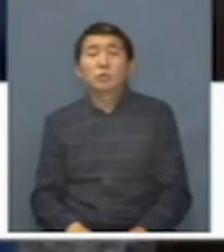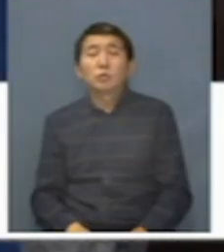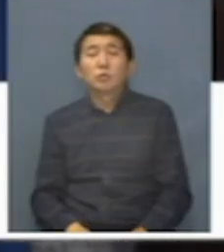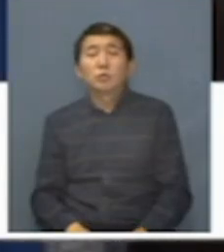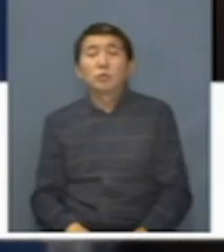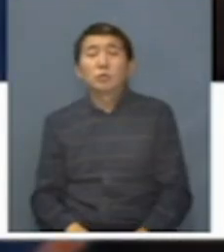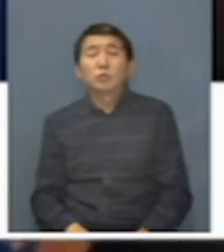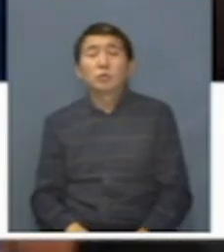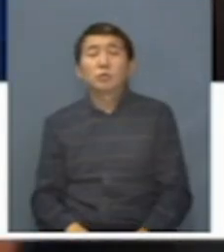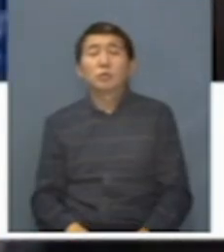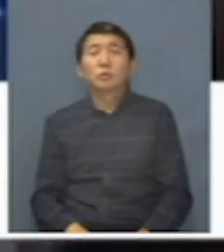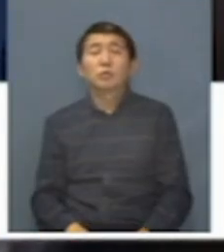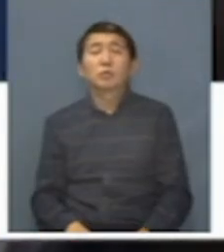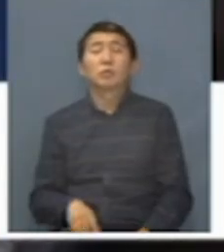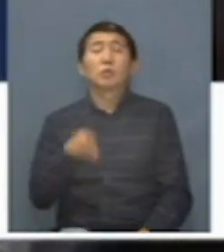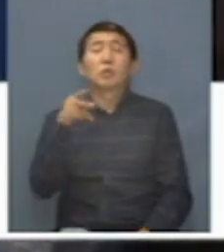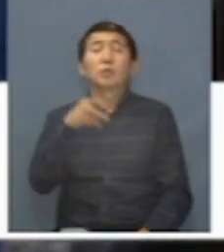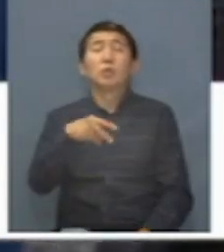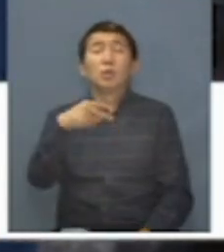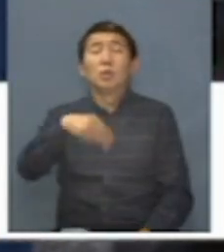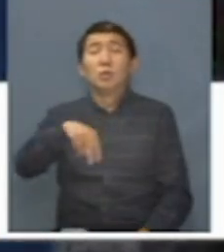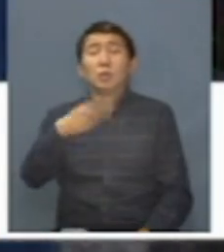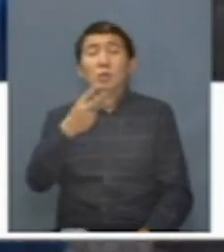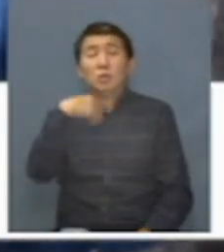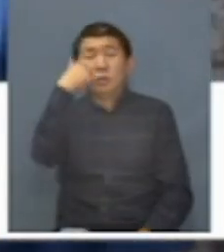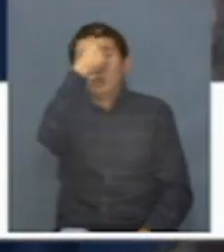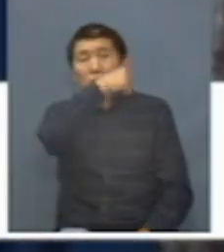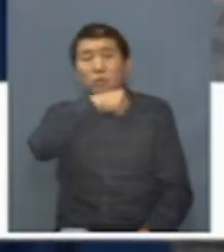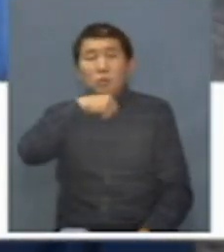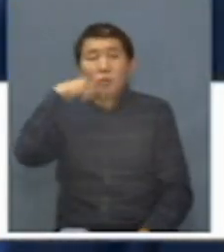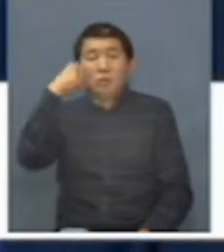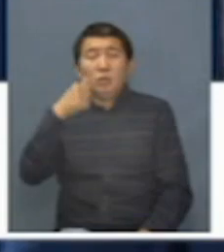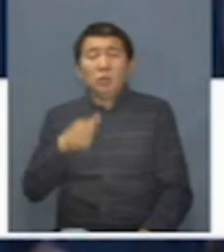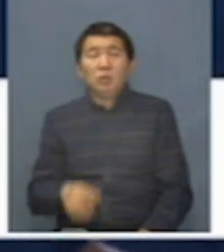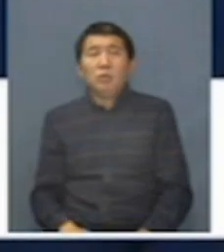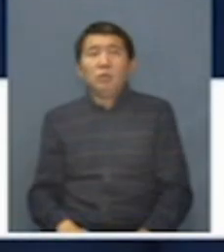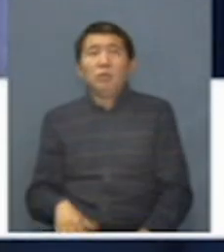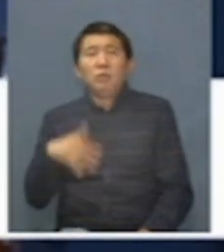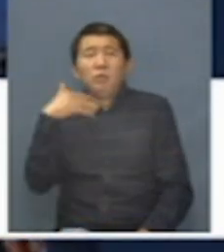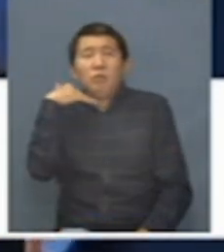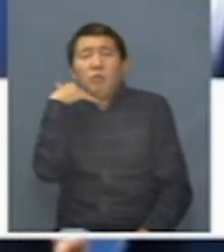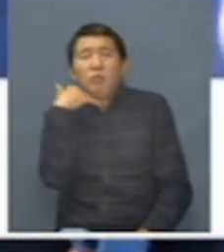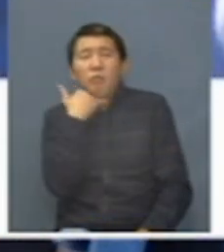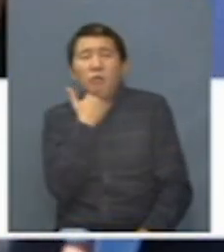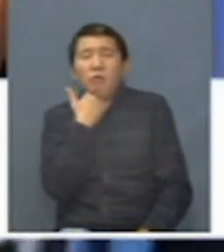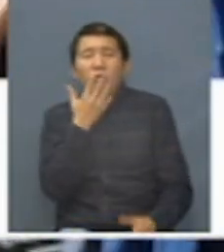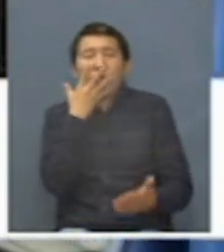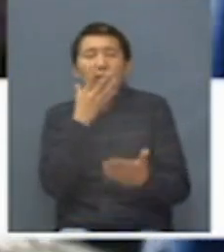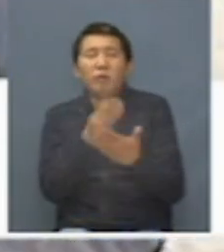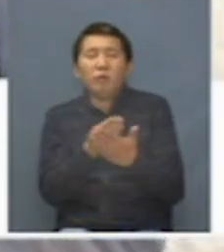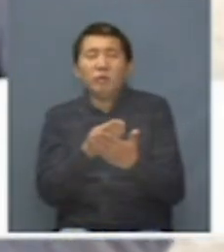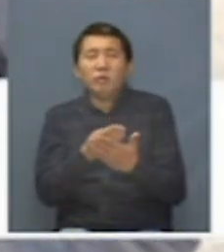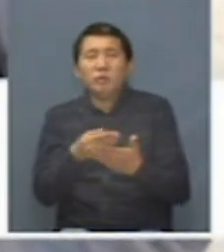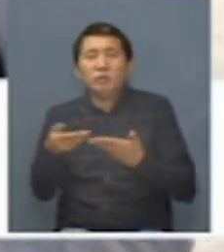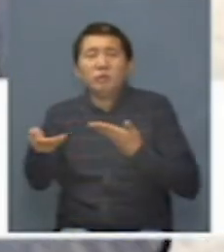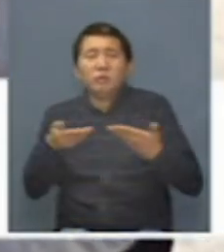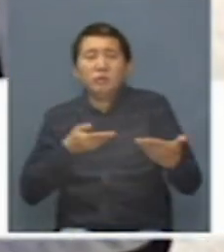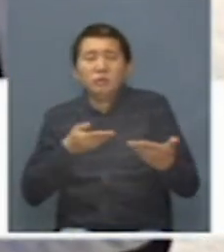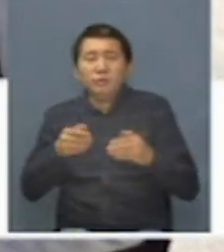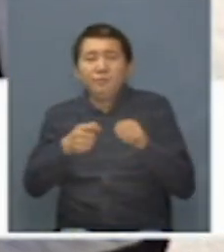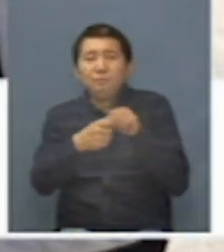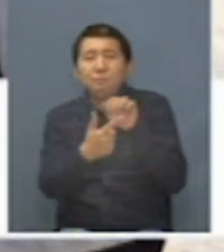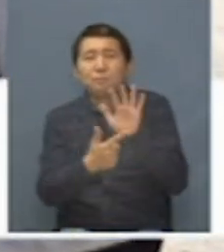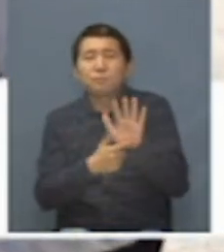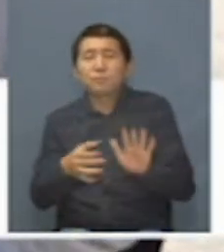Гиннеса в 2022 году сарсенбай кутрашев удивил казахстанцев своим пешим путешествием мужчина обошёл 17